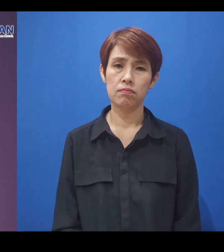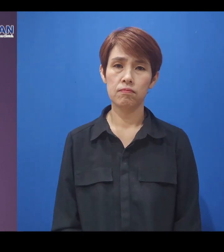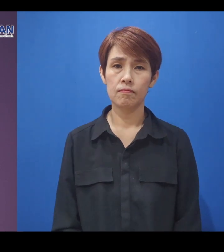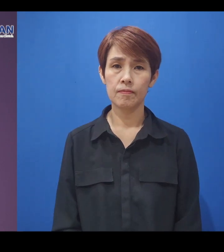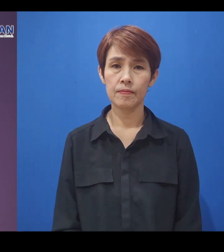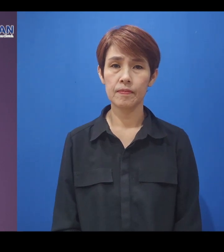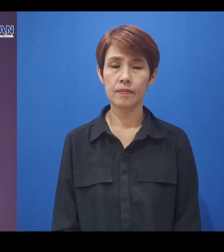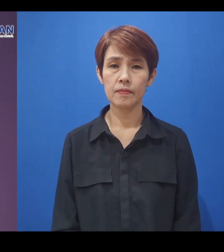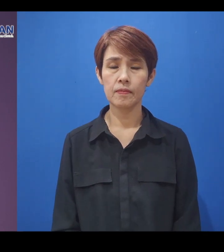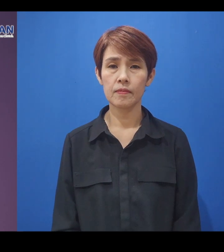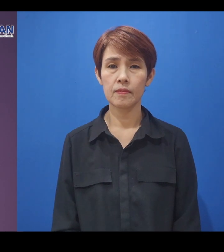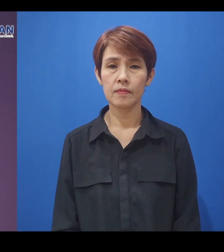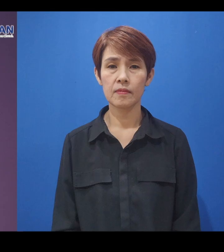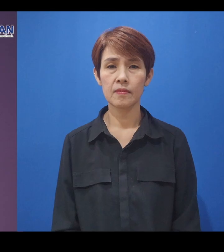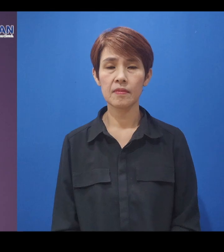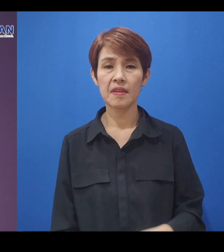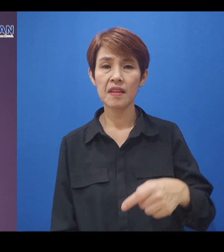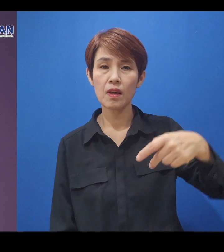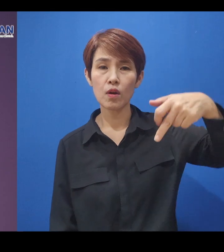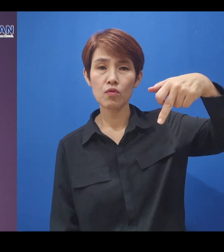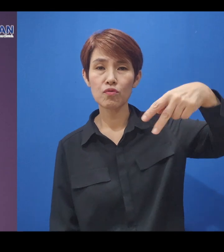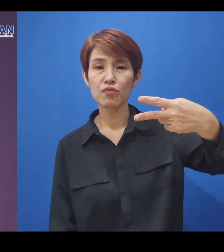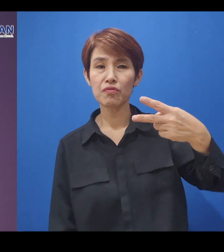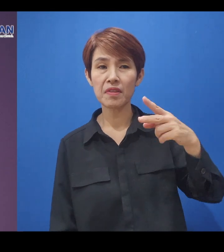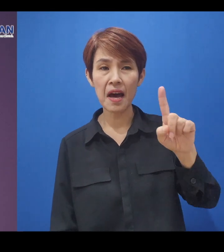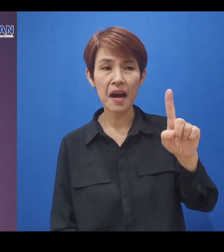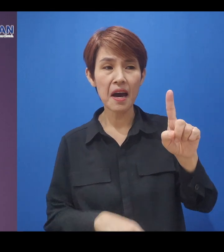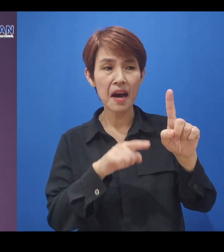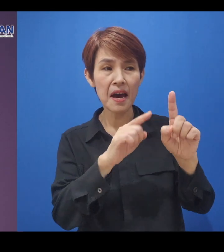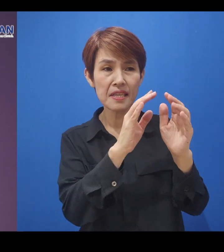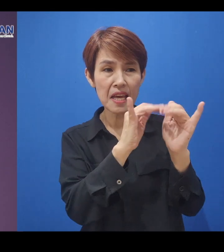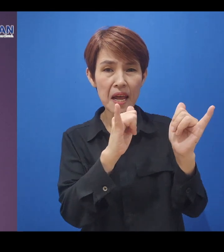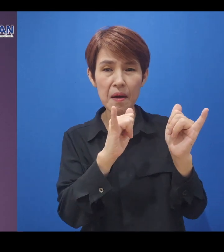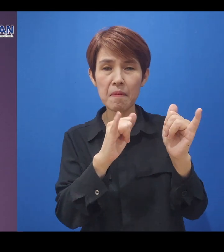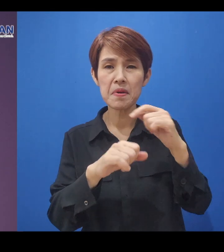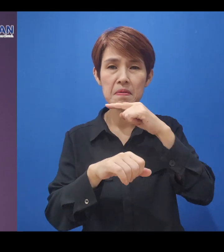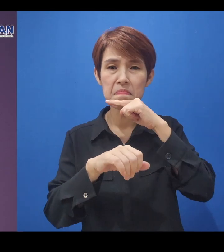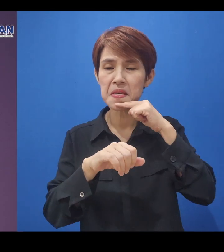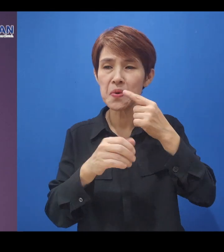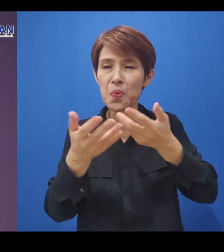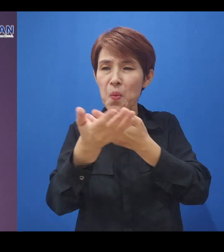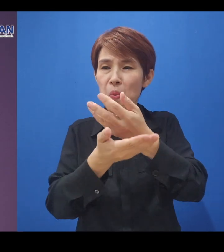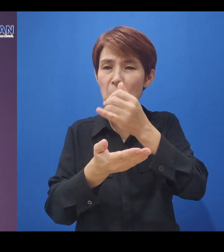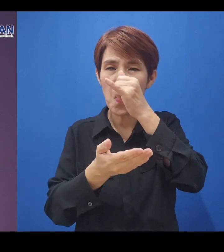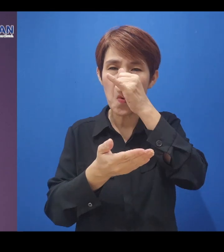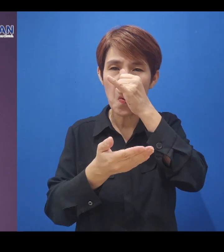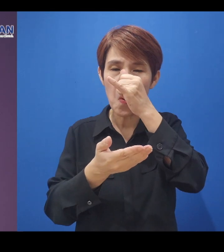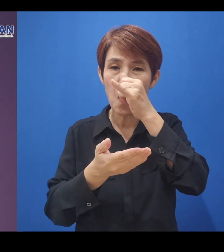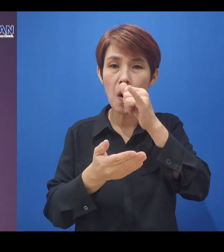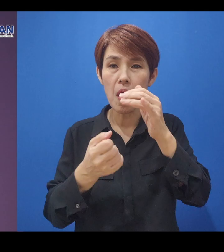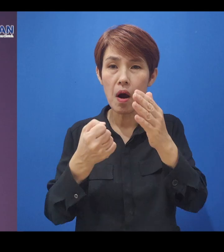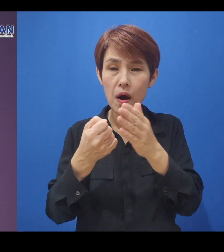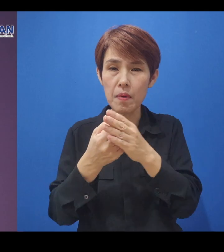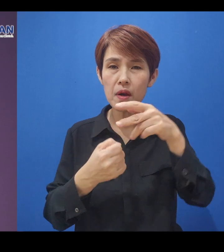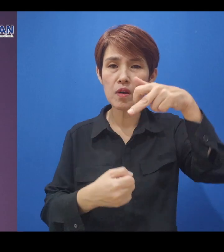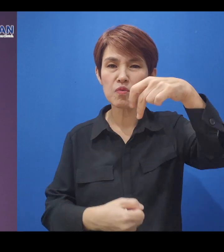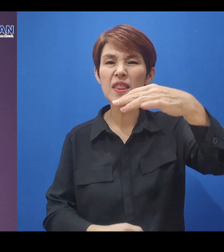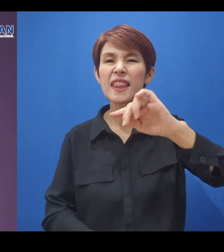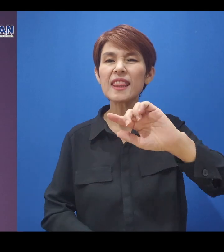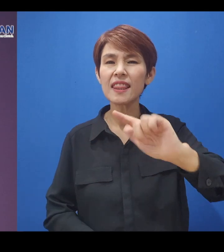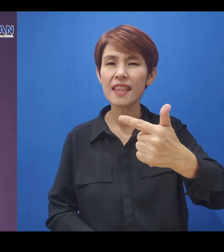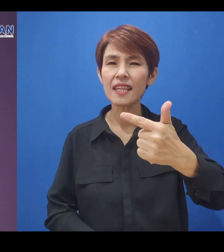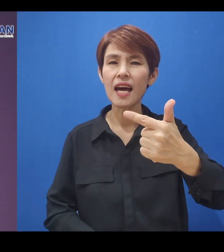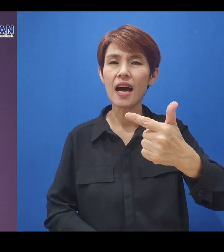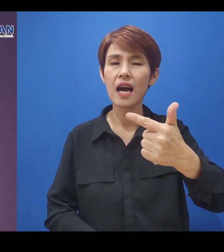쿠다라고 하는 사람들과 혼혈되어 버린 쿠팀이라는 별명으로 불렸던 사람들입니다.